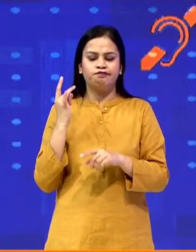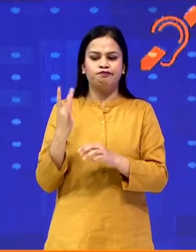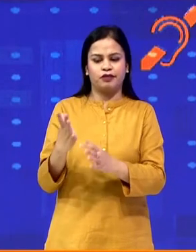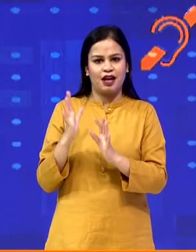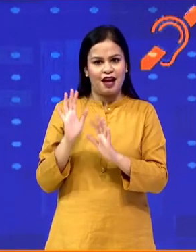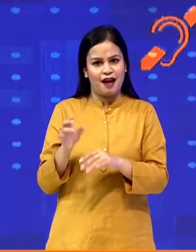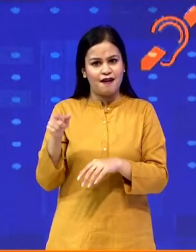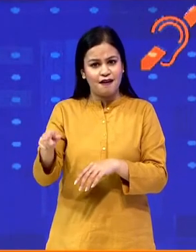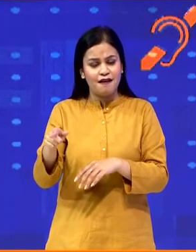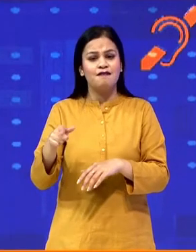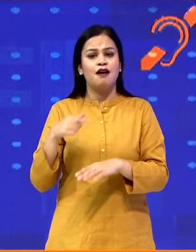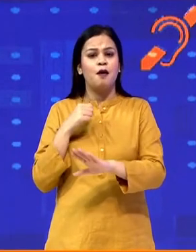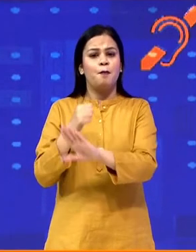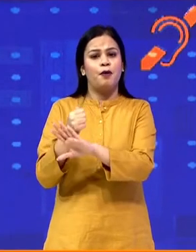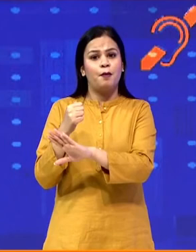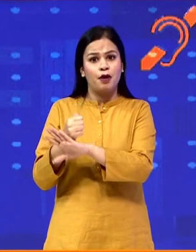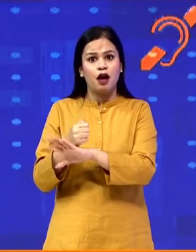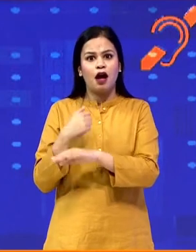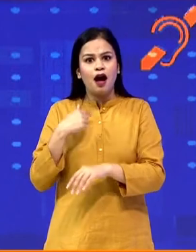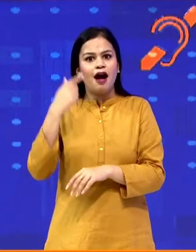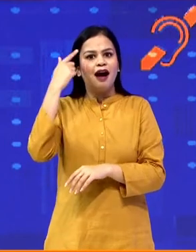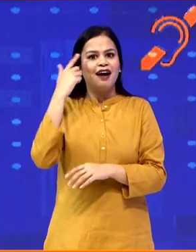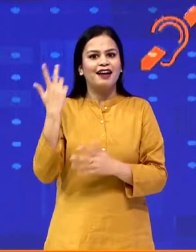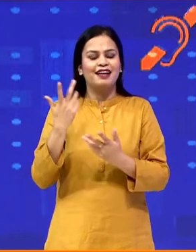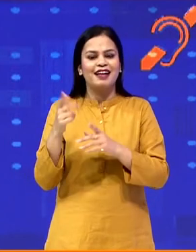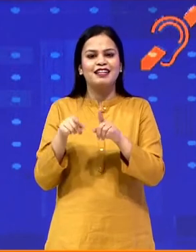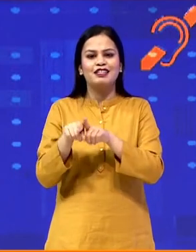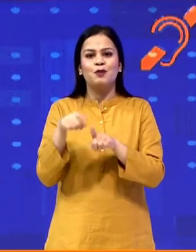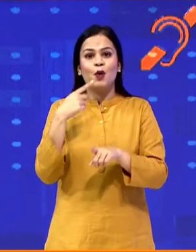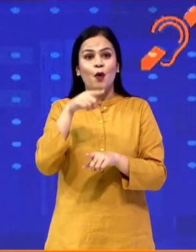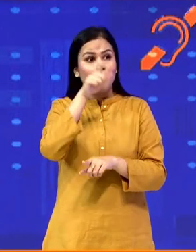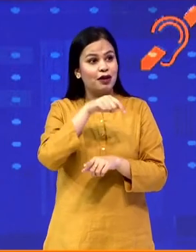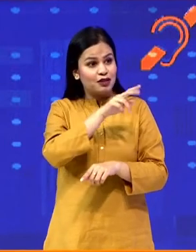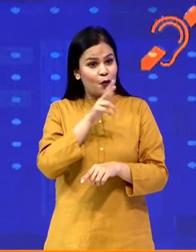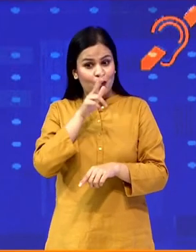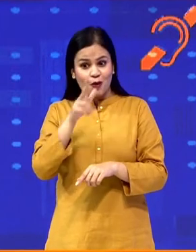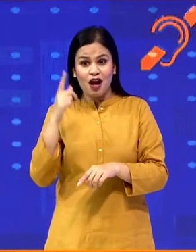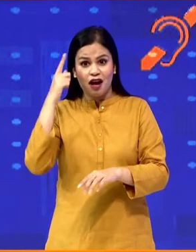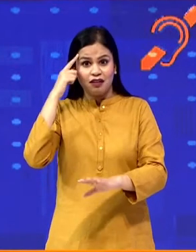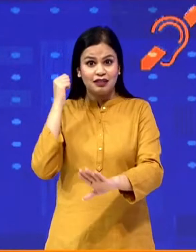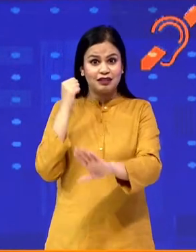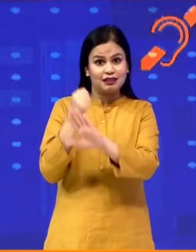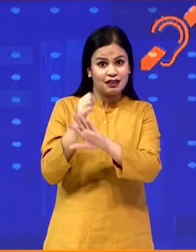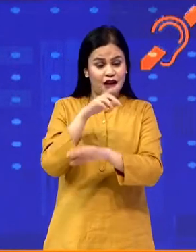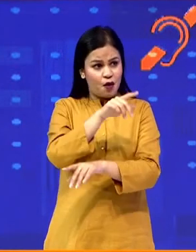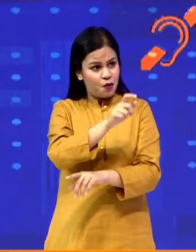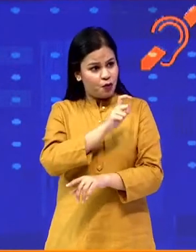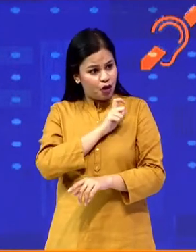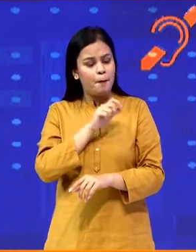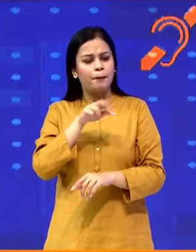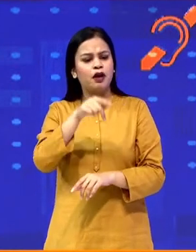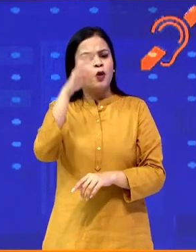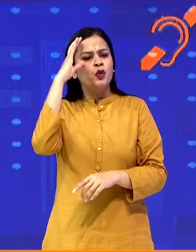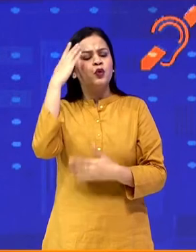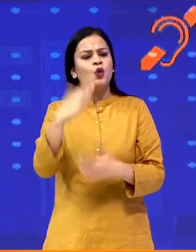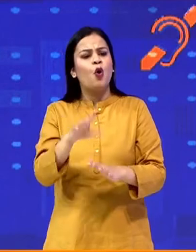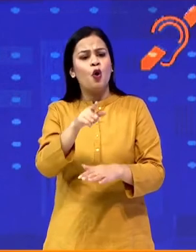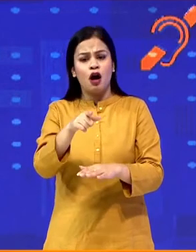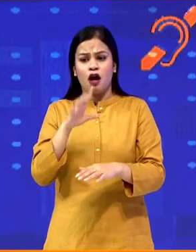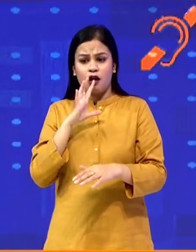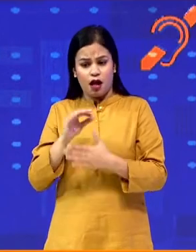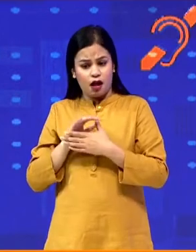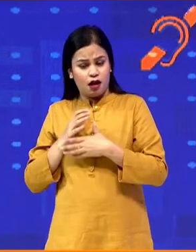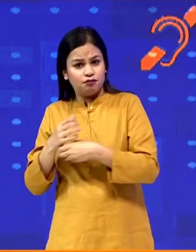तो याद ए गया जो कहते हैं बेवफा वो जानते नहीं वफा क्या है